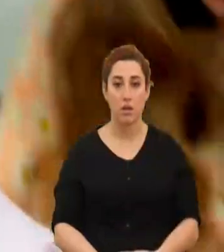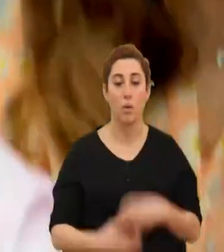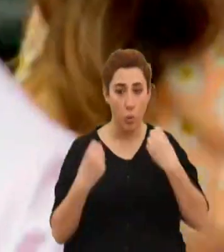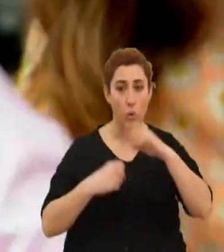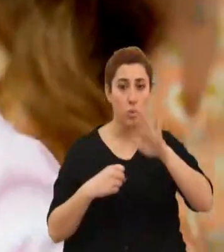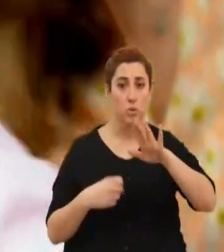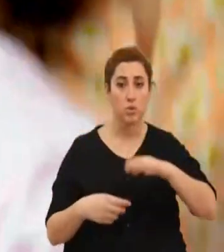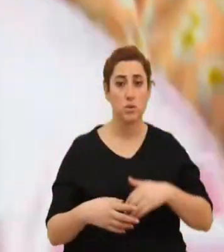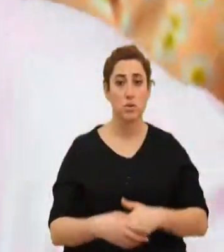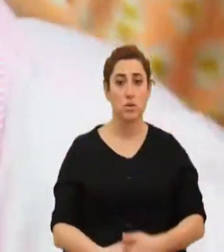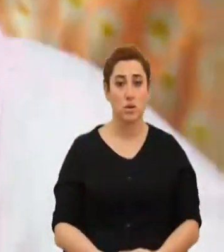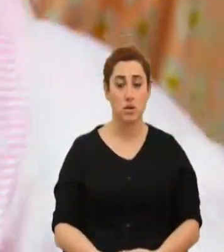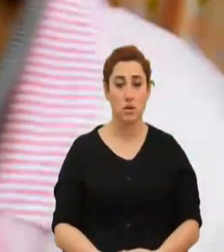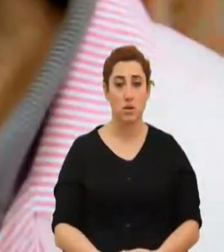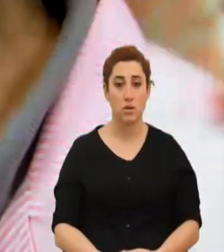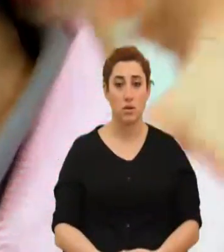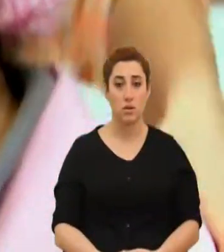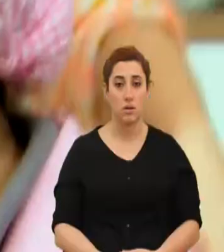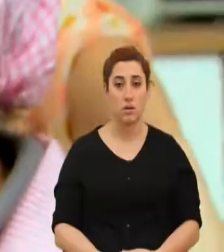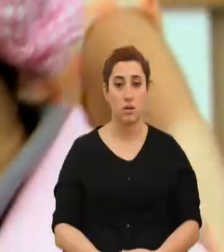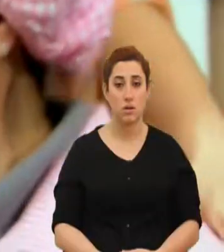Geç otur böyle. Oturttular kadını.